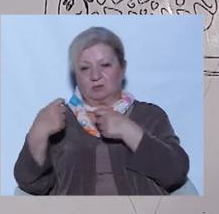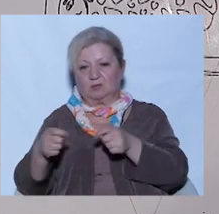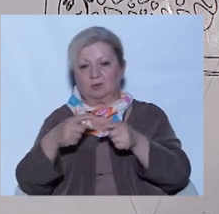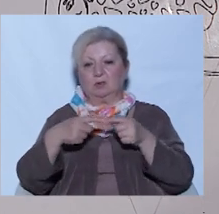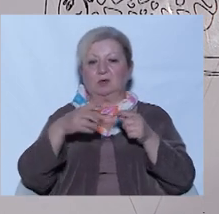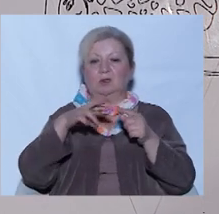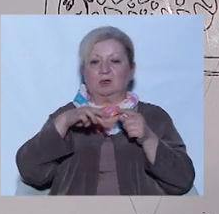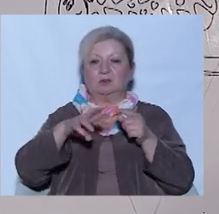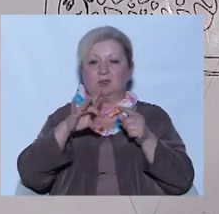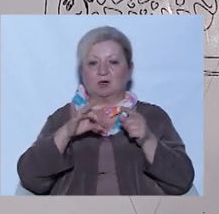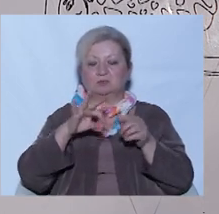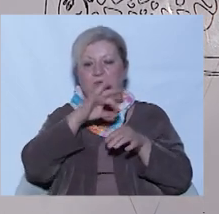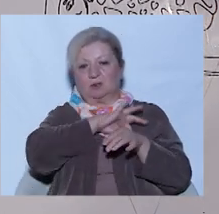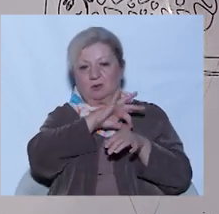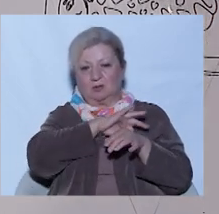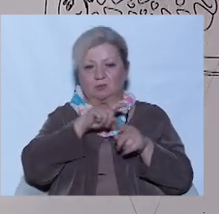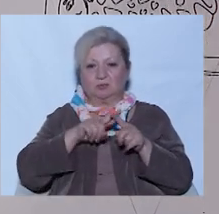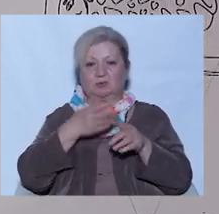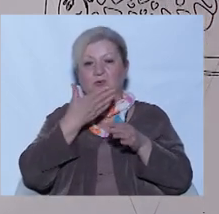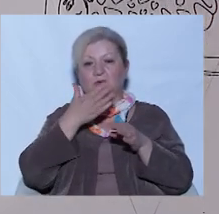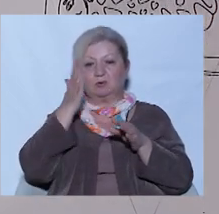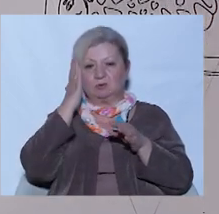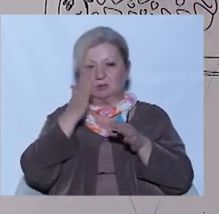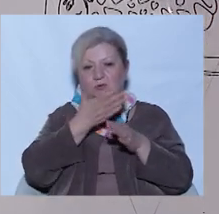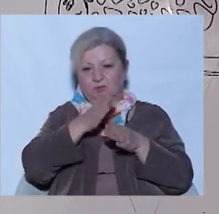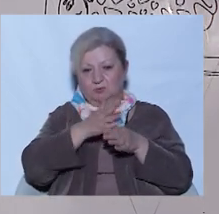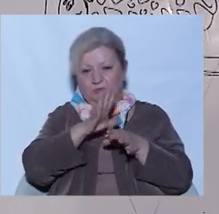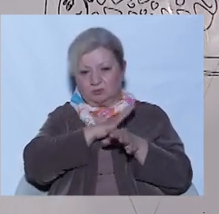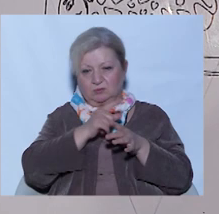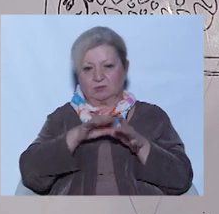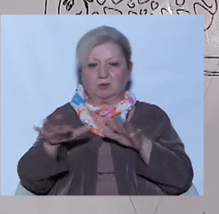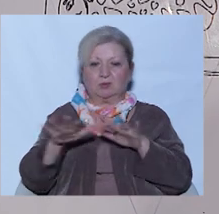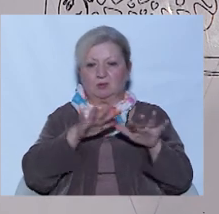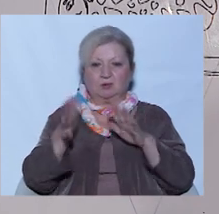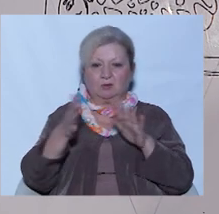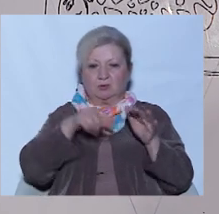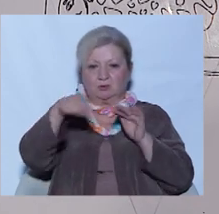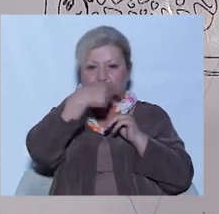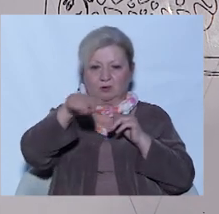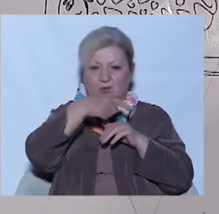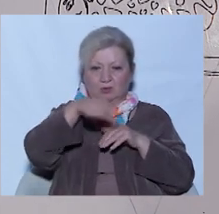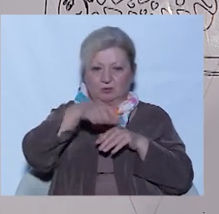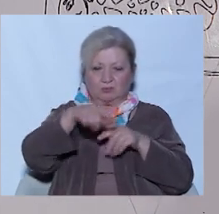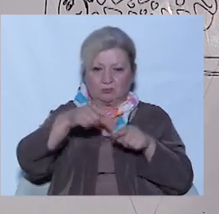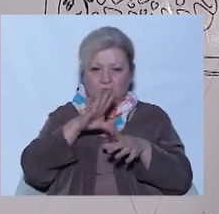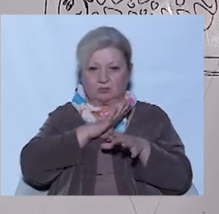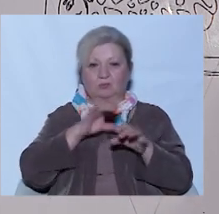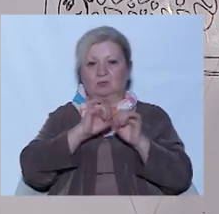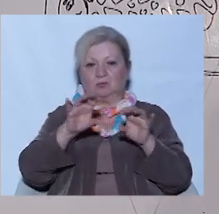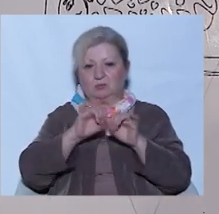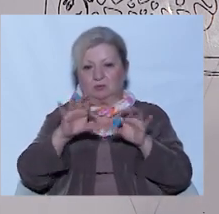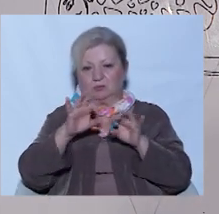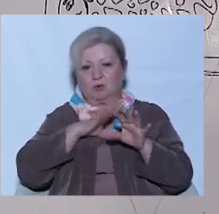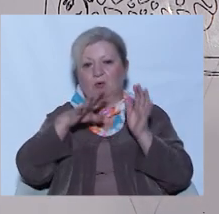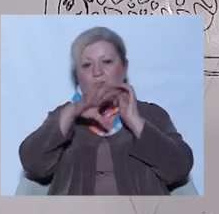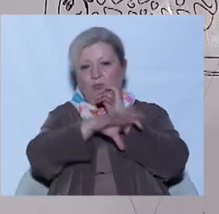ტრანსფორმატორის გამოყენება. შემდგომ ვისაუბრეთ რხევითი კონტურის შესახებ, ჩვენ ამ მოვლენას ისევ დაუბრუნდებით